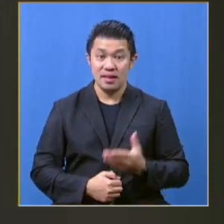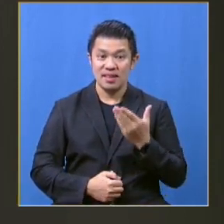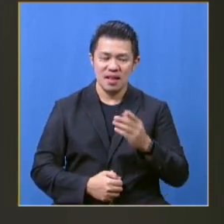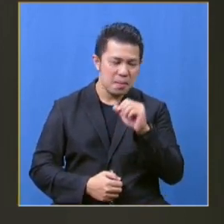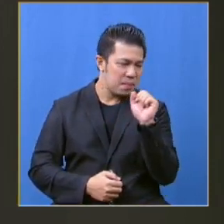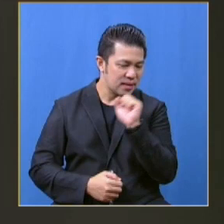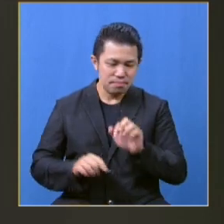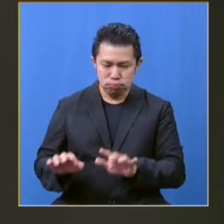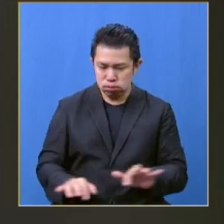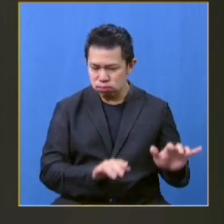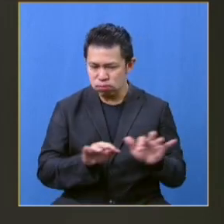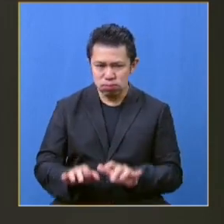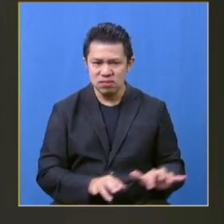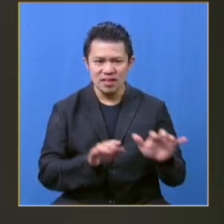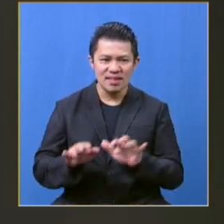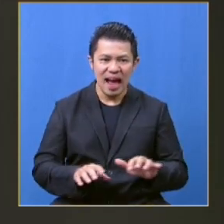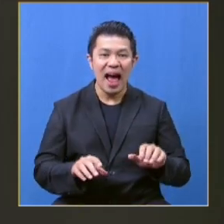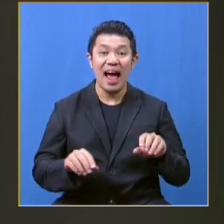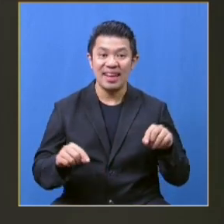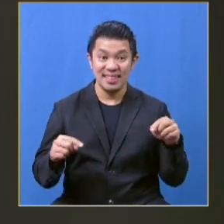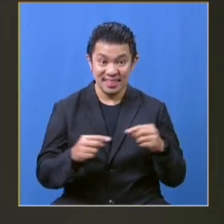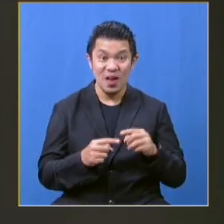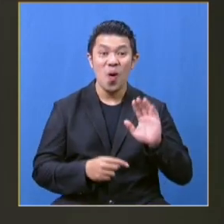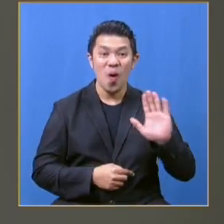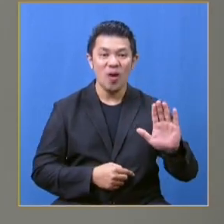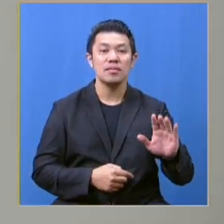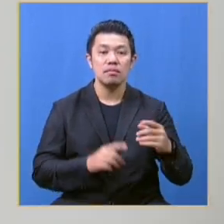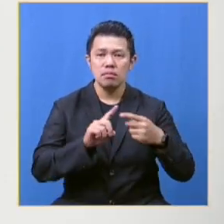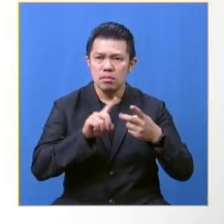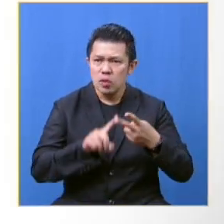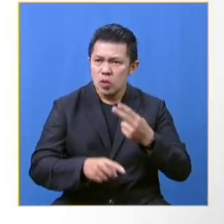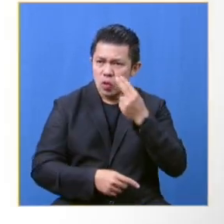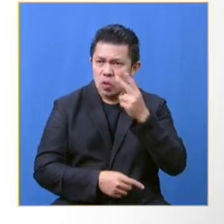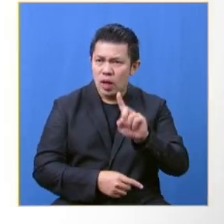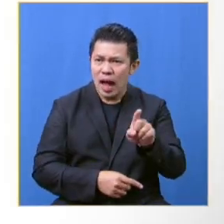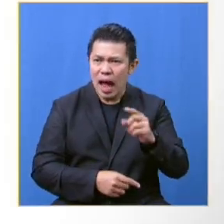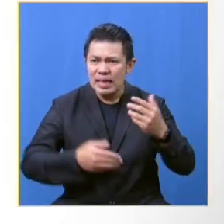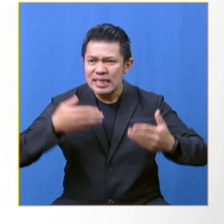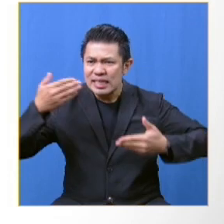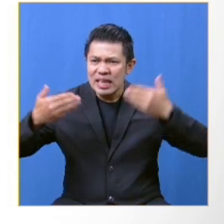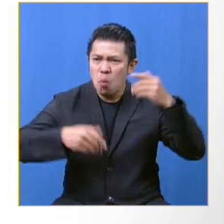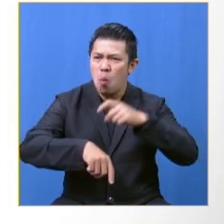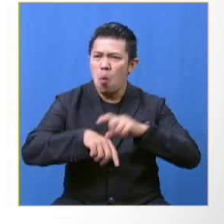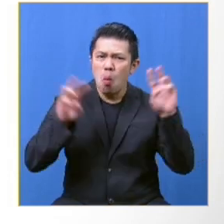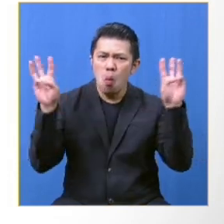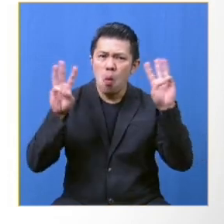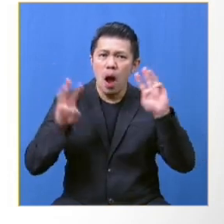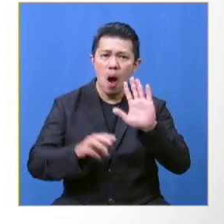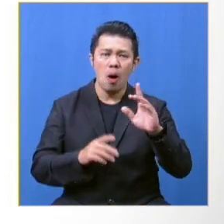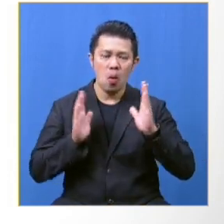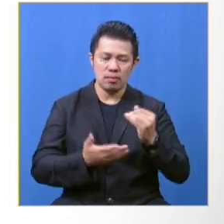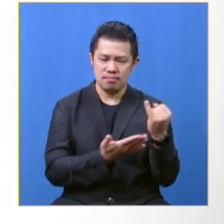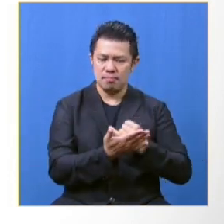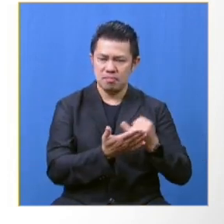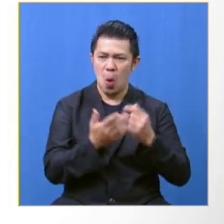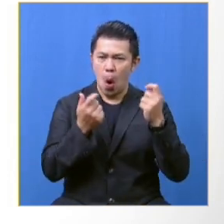นตรีอยู่ริมระเบียงนะคะเดี๋ยวเราพาไปดูกันหน่อยค่ะกับอีกหนึ่งกิจกรรมยามว่างของนักออกแบบท่